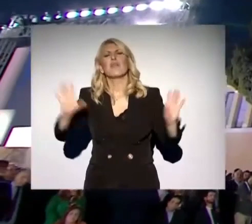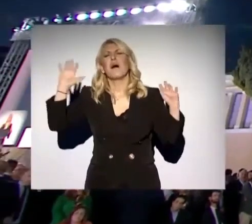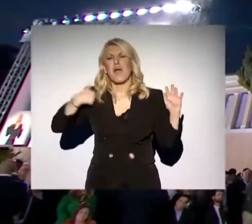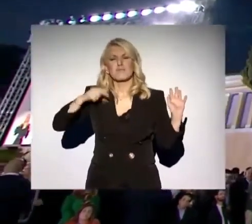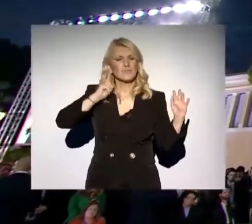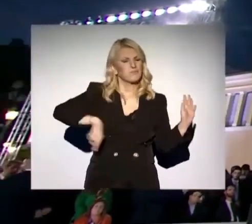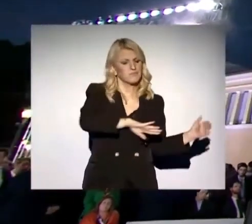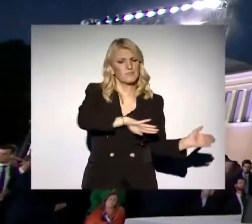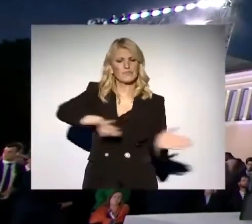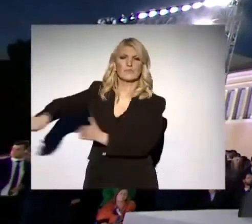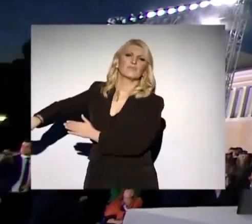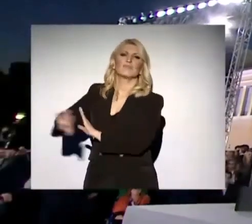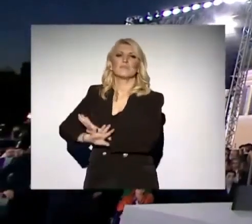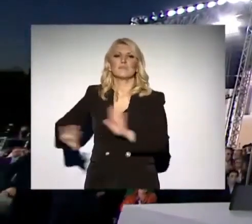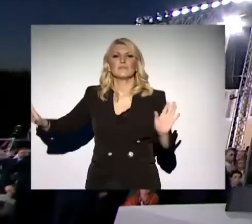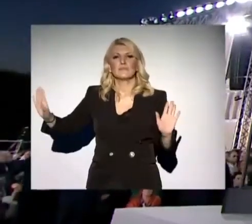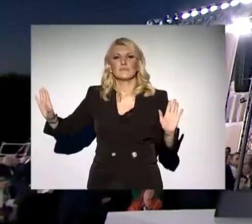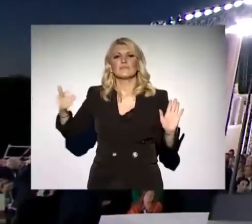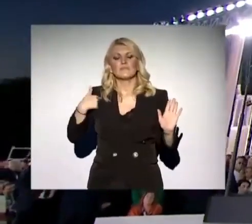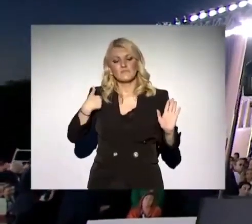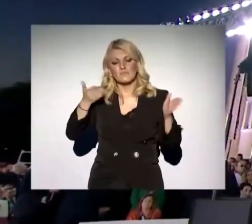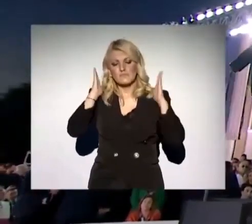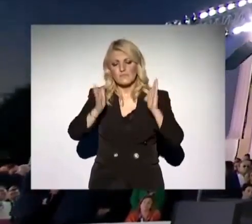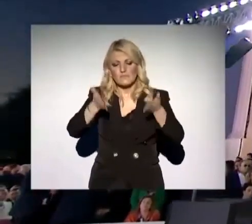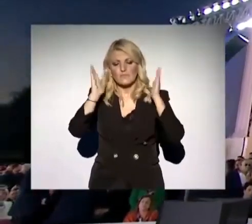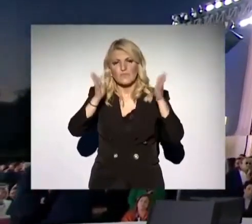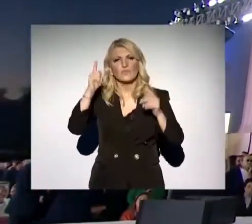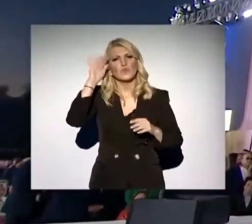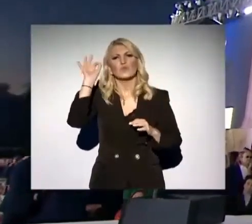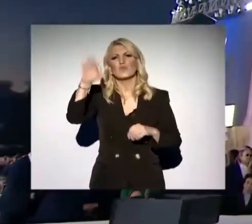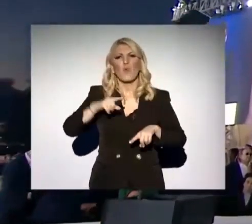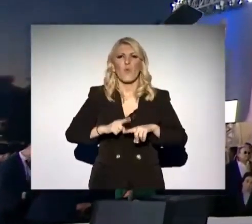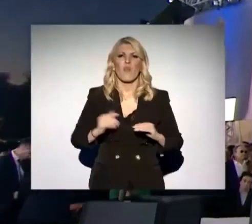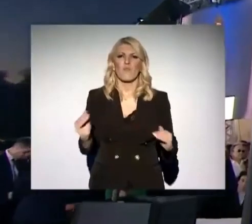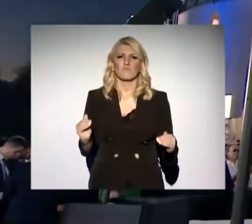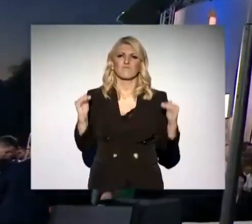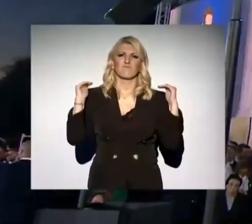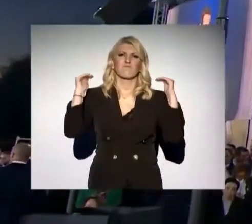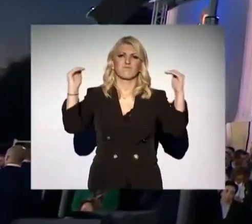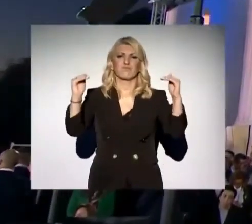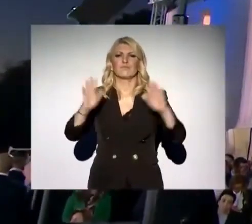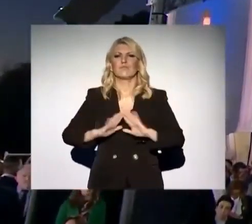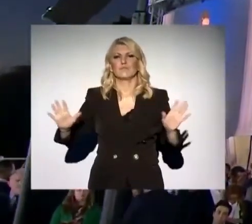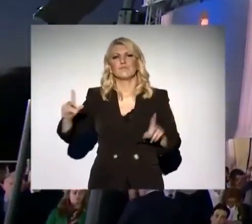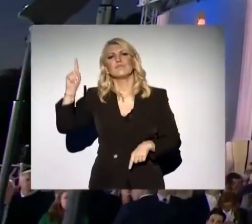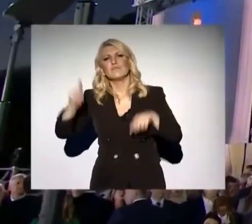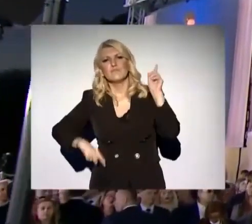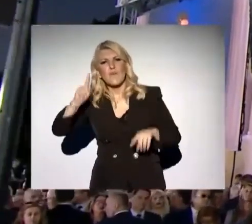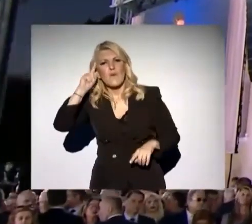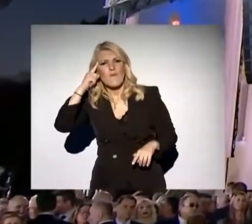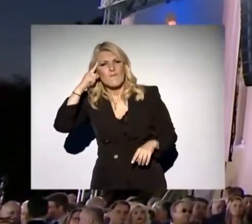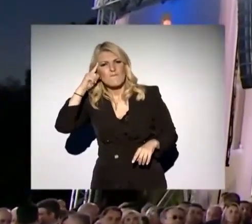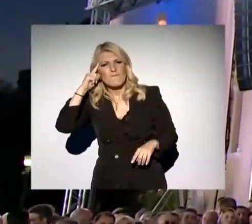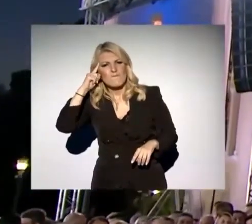μιλούν. Και θα έλεγα ότι είναι αυτό το όριο το οποίο ξεχωρίζει τελικά την πάτριδο καπηλεία από